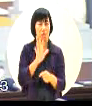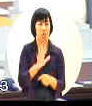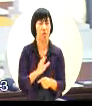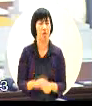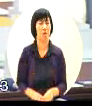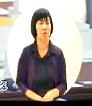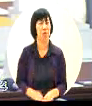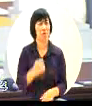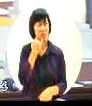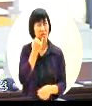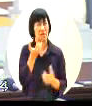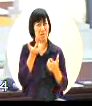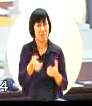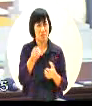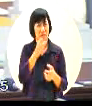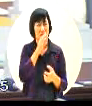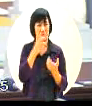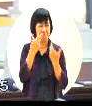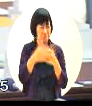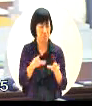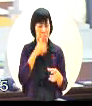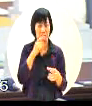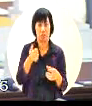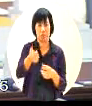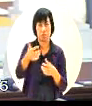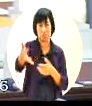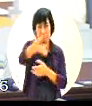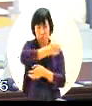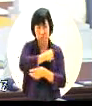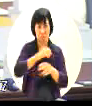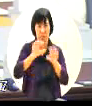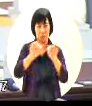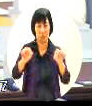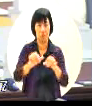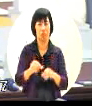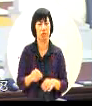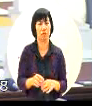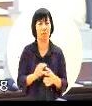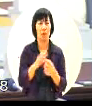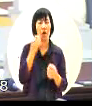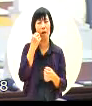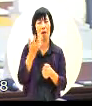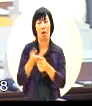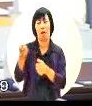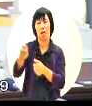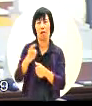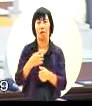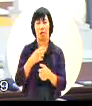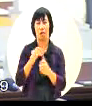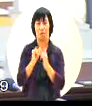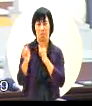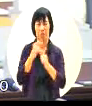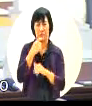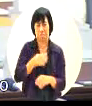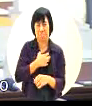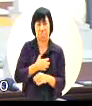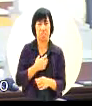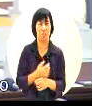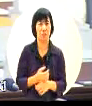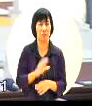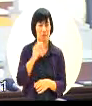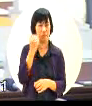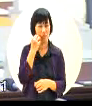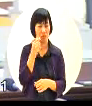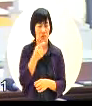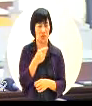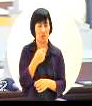去征收土地，重点免阁去征收土地。啊，因为咱百姓迄个征收的吼，百姓拢袂满意嘛，伊卖伊甘愿伊卖偌济，无要紧。不